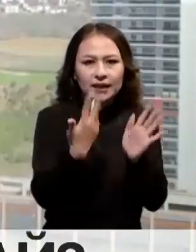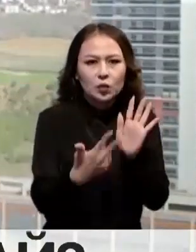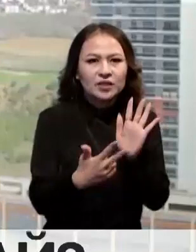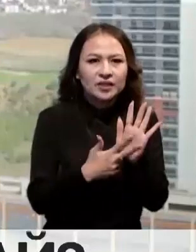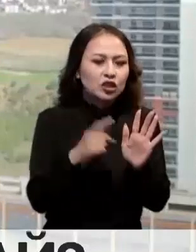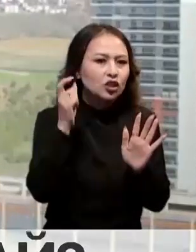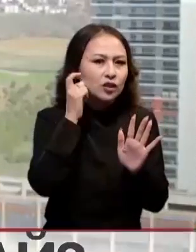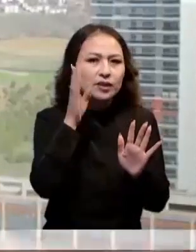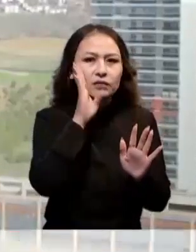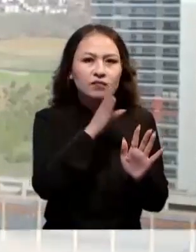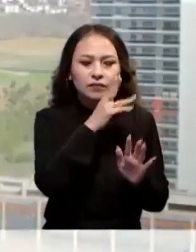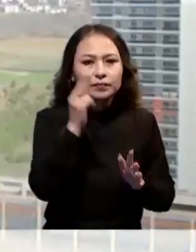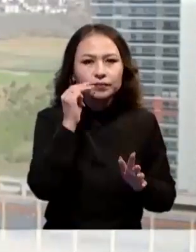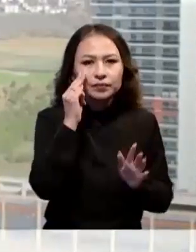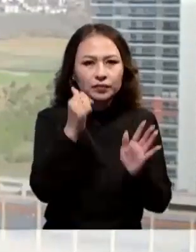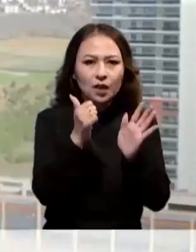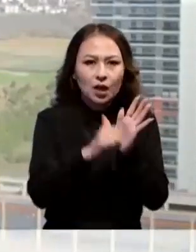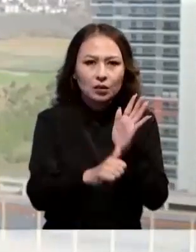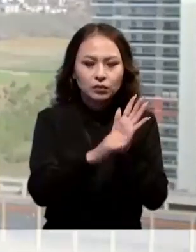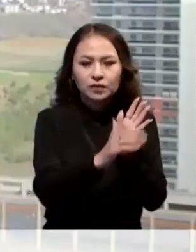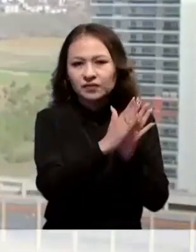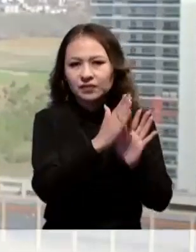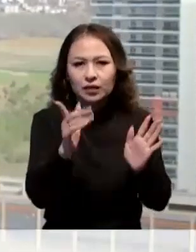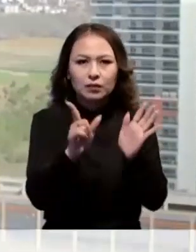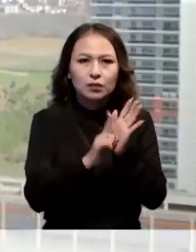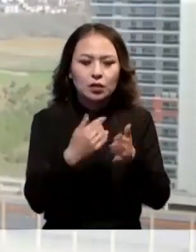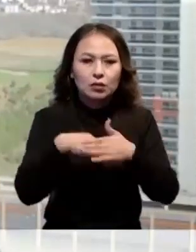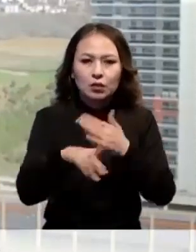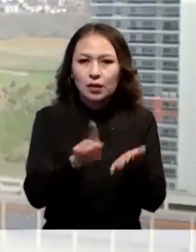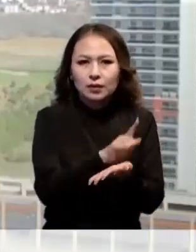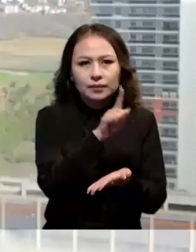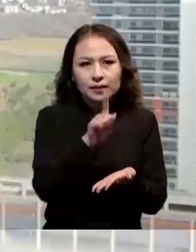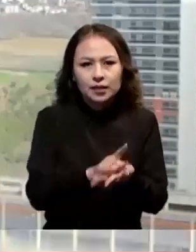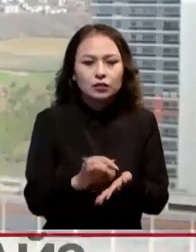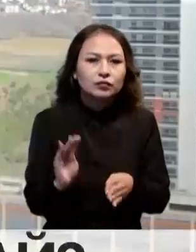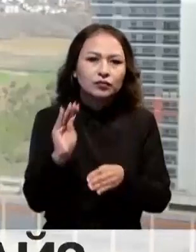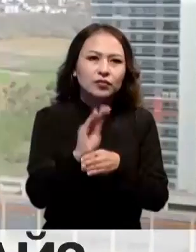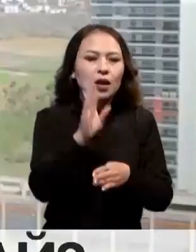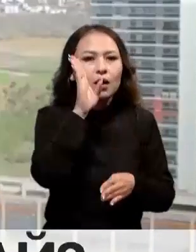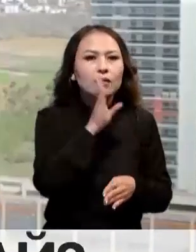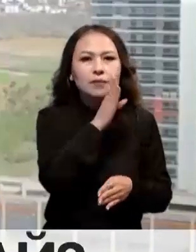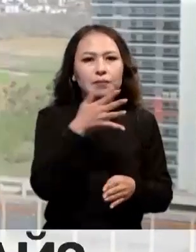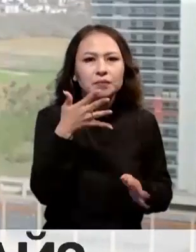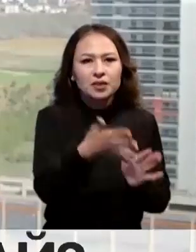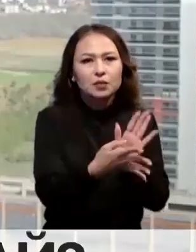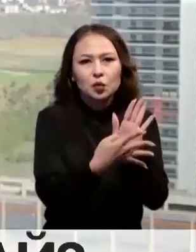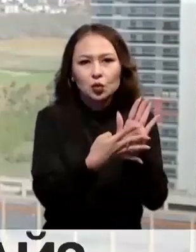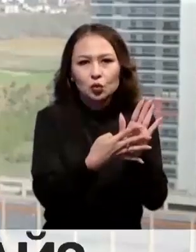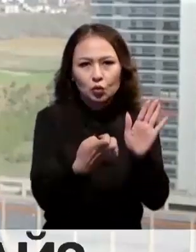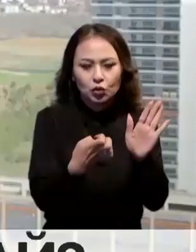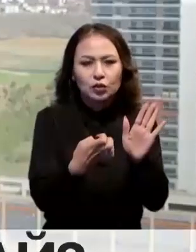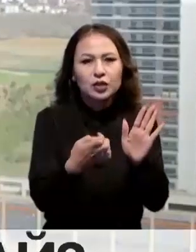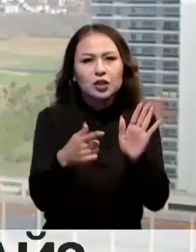жаста, ер кісілер 60 жасқа толғаннан кейін зейнетке шығуға міндетті. Сонымен қоса әйелдер 5400, ер